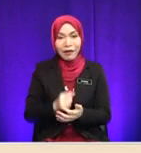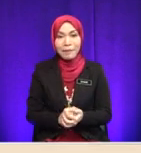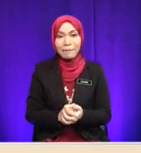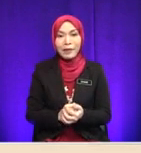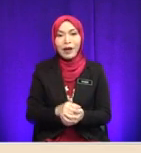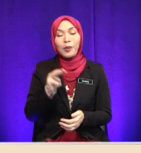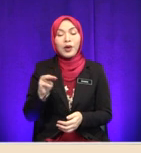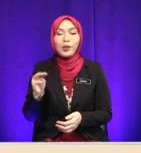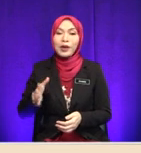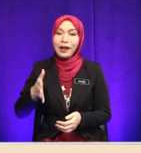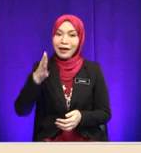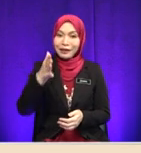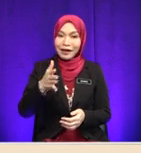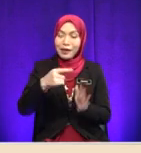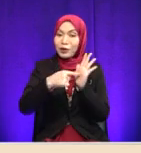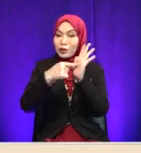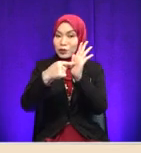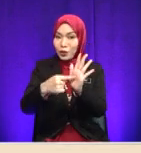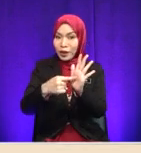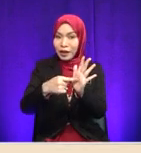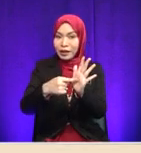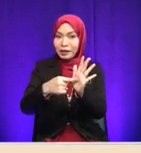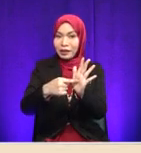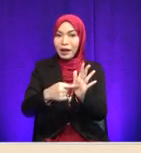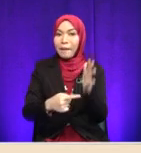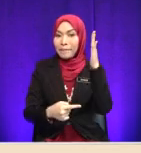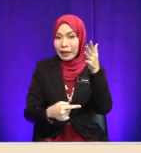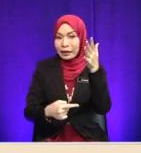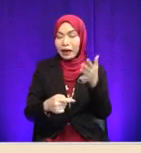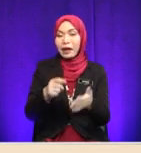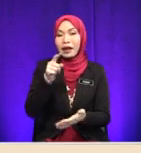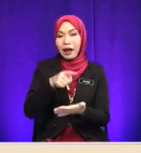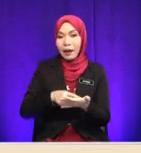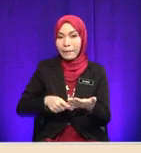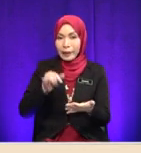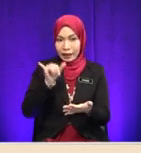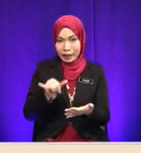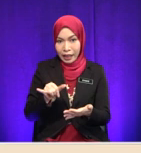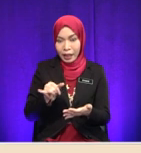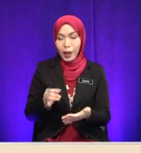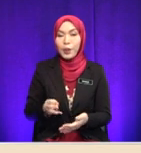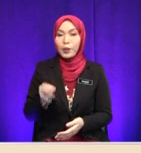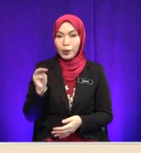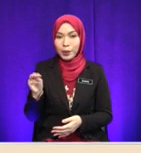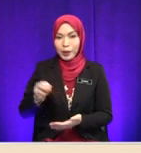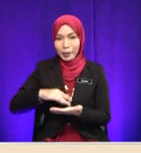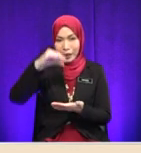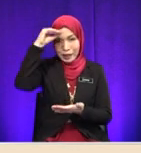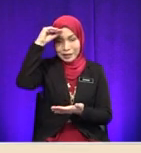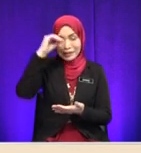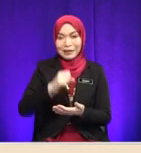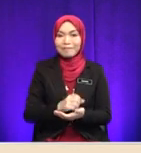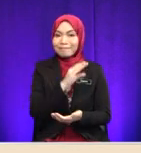sebab kemahiran yang kita ingin tekankan hari ini iaitu kemahiran membaca. Usai aktiviti pembentangan, murid akan